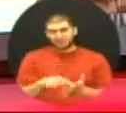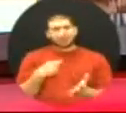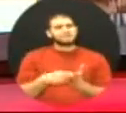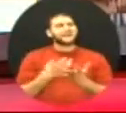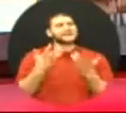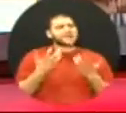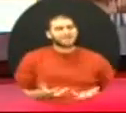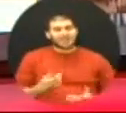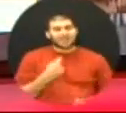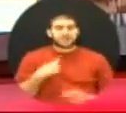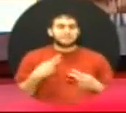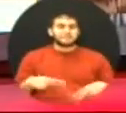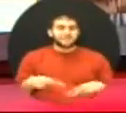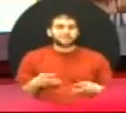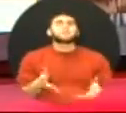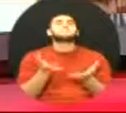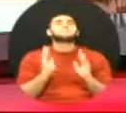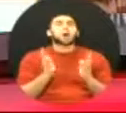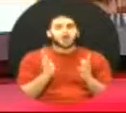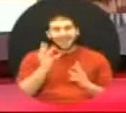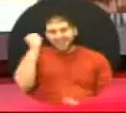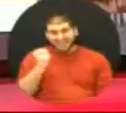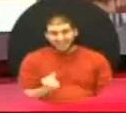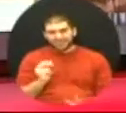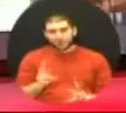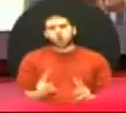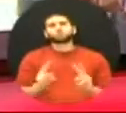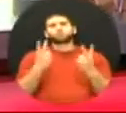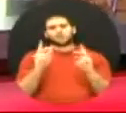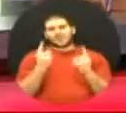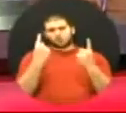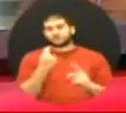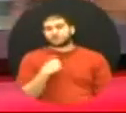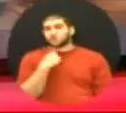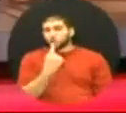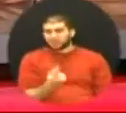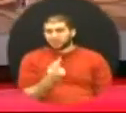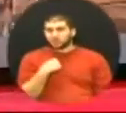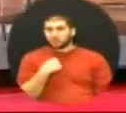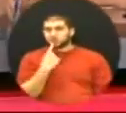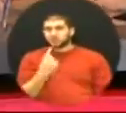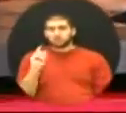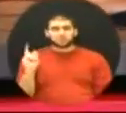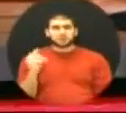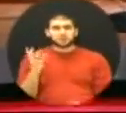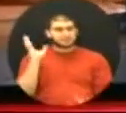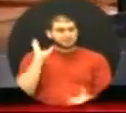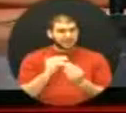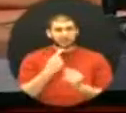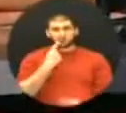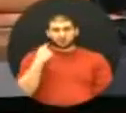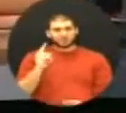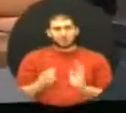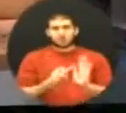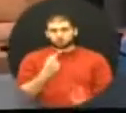מדי, כי אני מפחדת מאוד שרצח כזה יכול לקרות שוב, ואני אומרת ואני קוראת מעל כל במה מאז שבוע שעבר, אבל לא בפעם